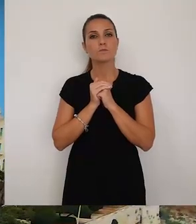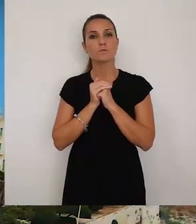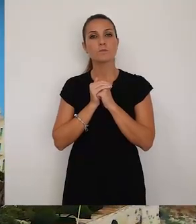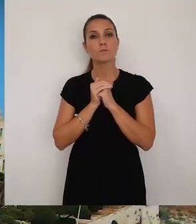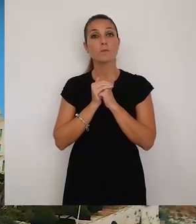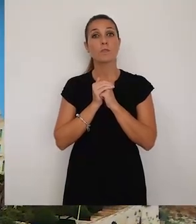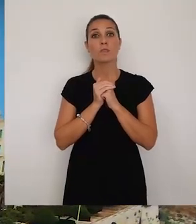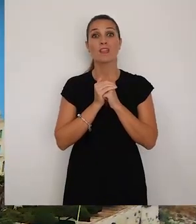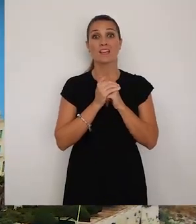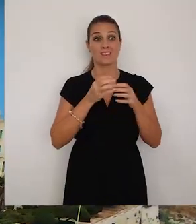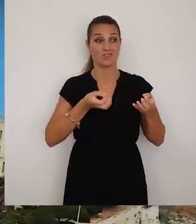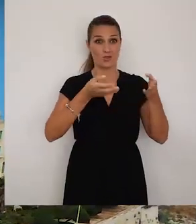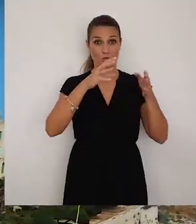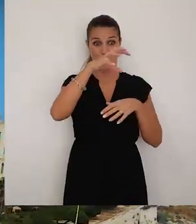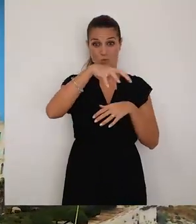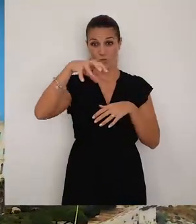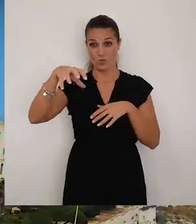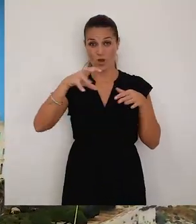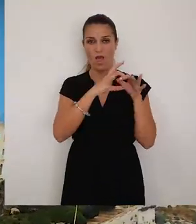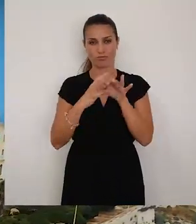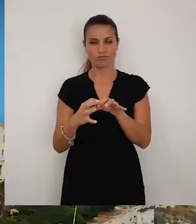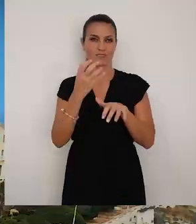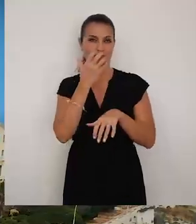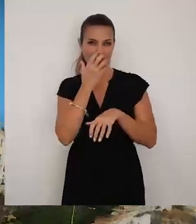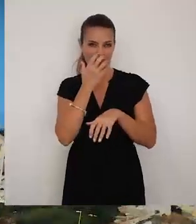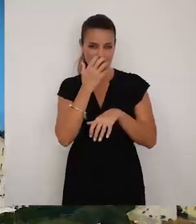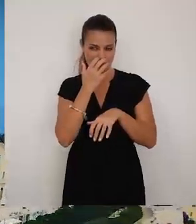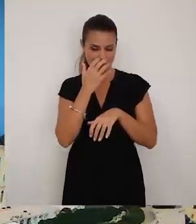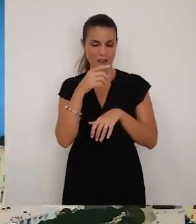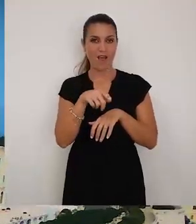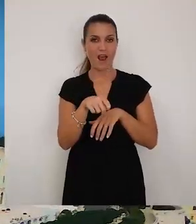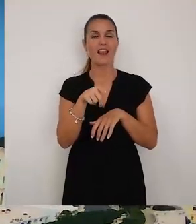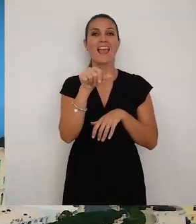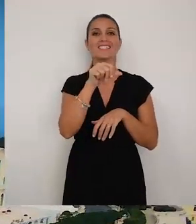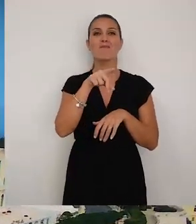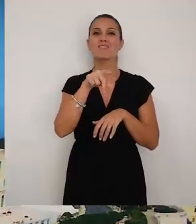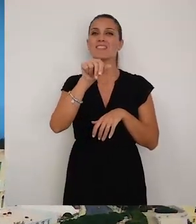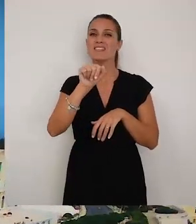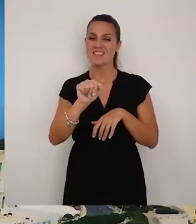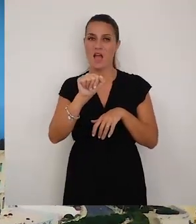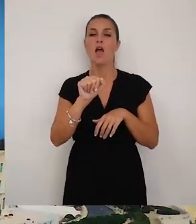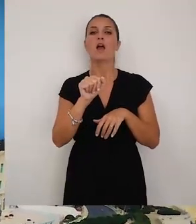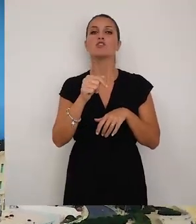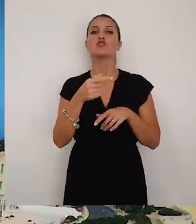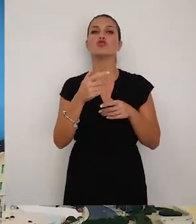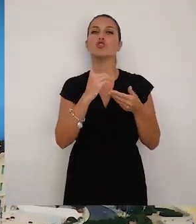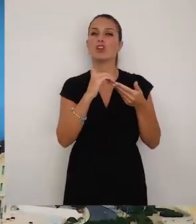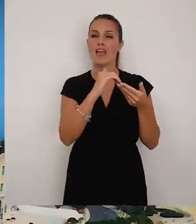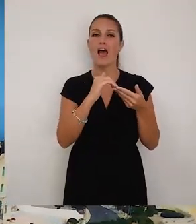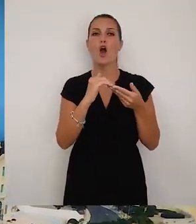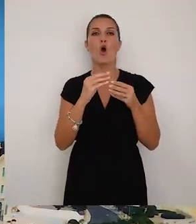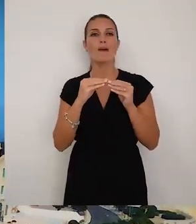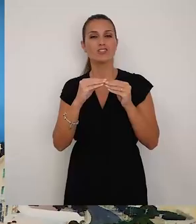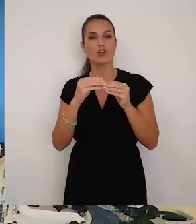Gli stabilimenti termali pertinenti a Terme di Santa Cesarea S.p.A., società per azioni a totale capitale pubblico,